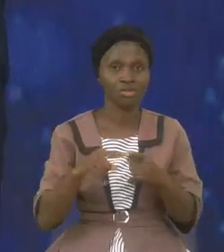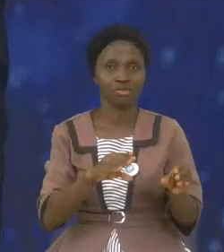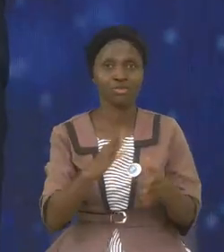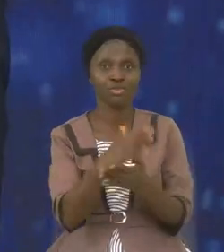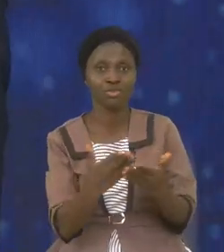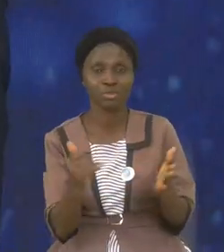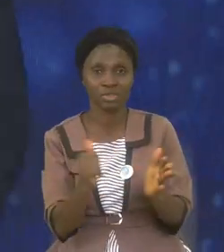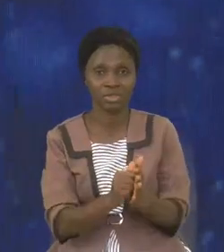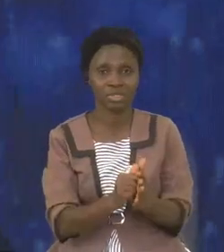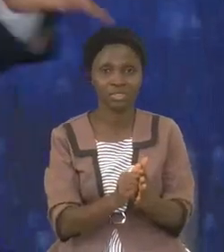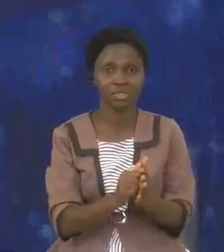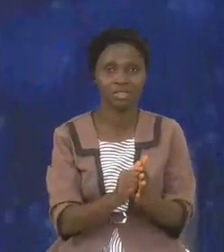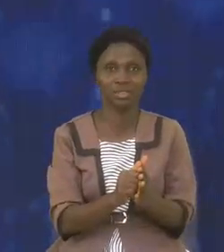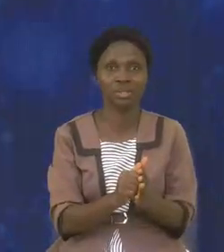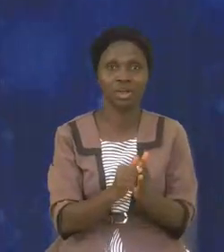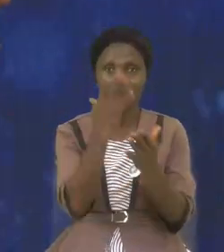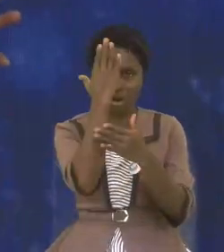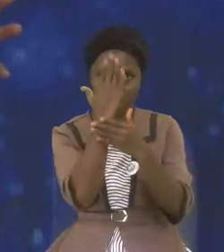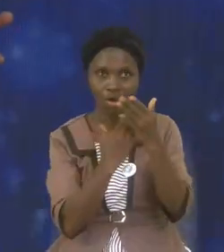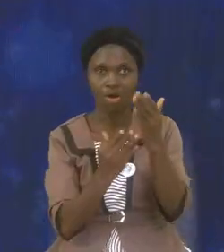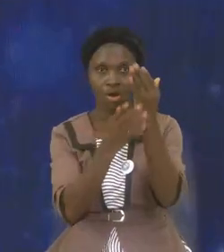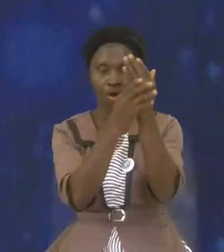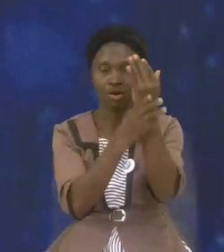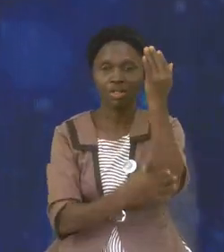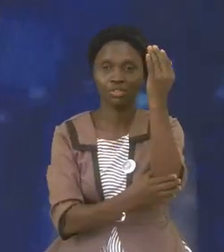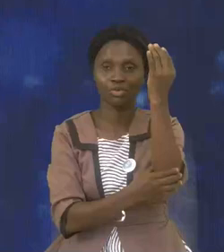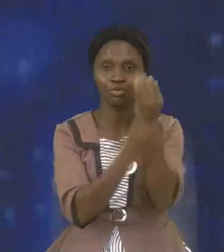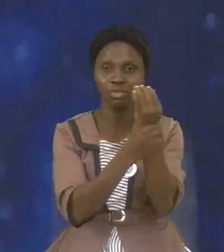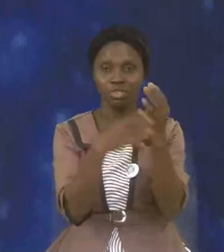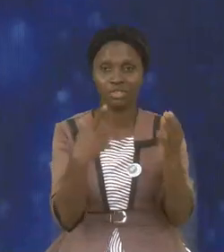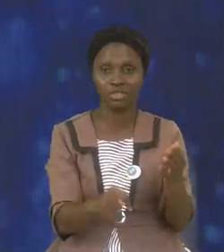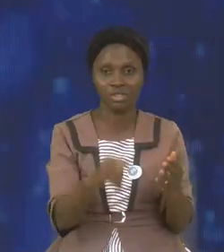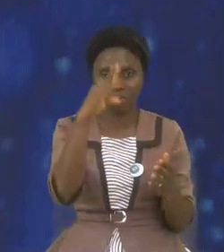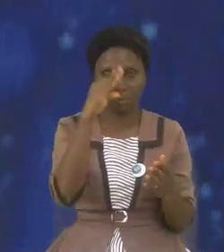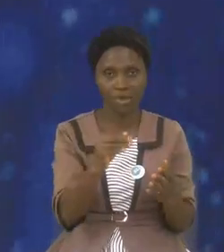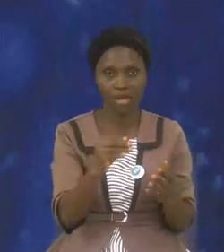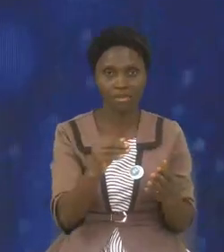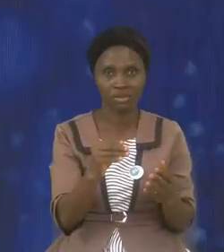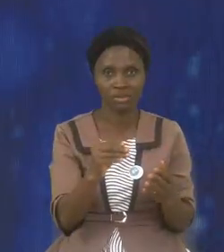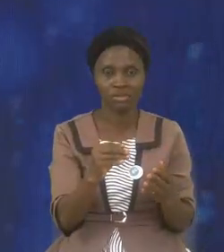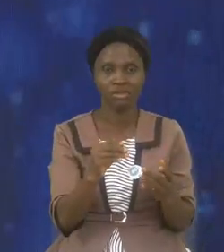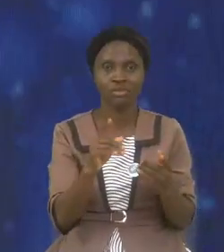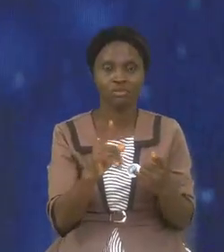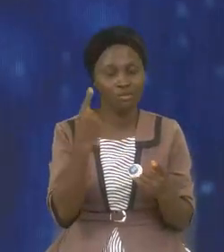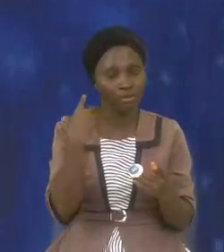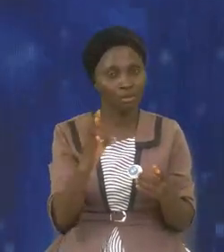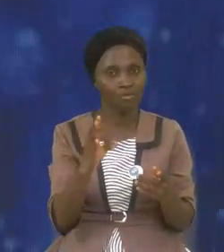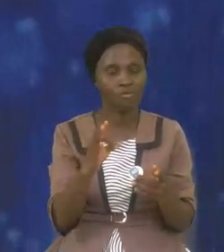a dû faire quelque chose pour humilier l'homme là, pour changer l'homme là, pour